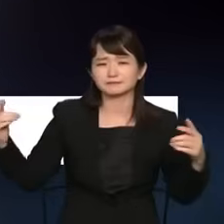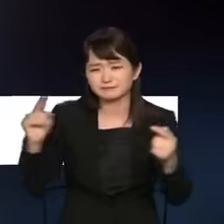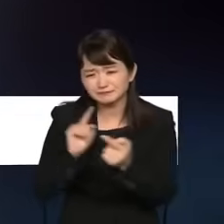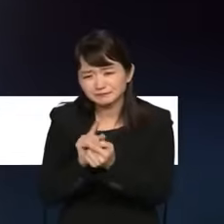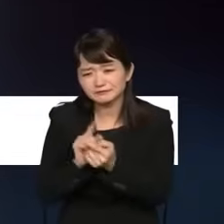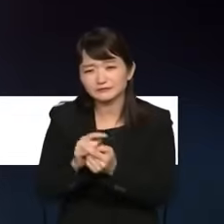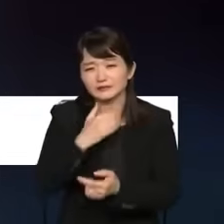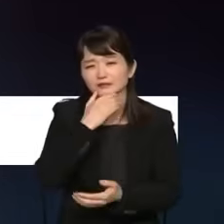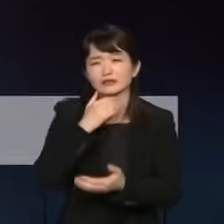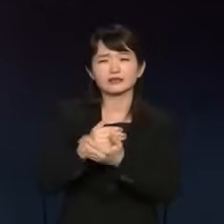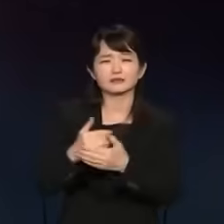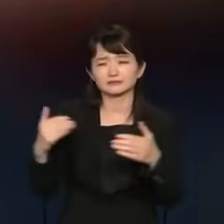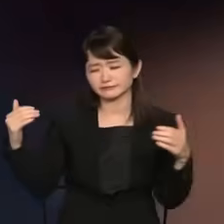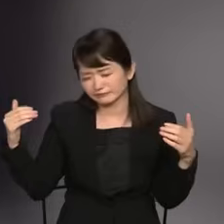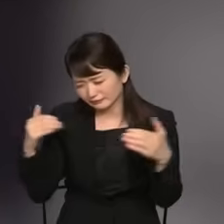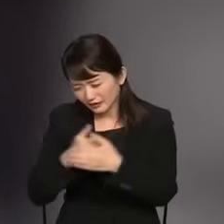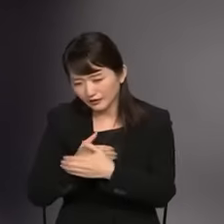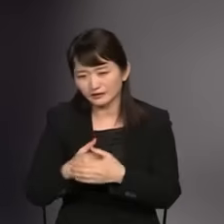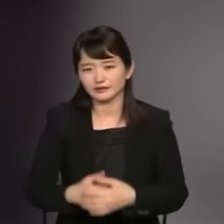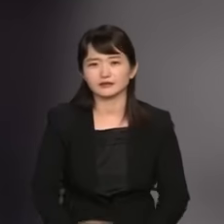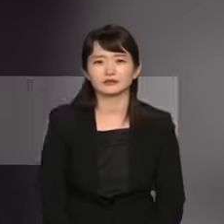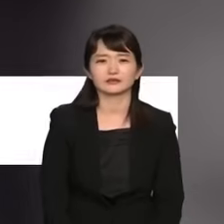이들은 감격의 포옹을 나눕니다.